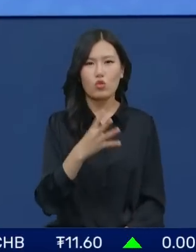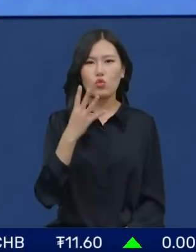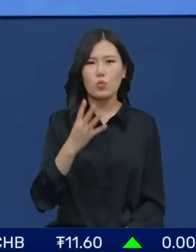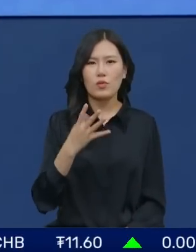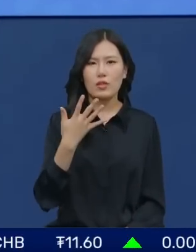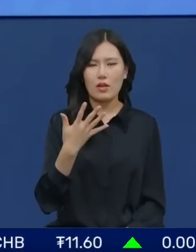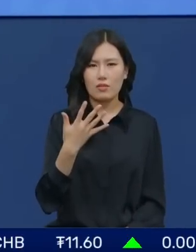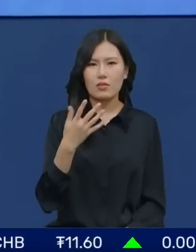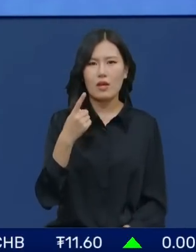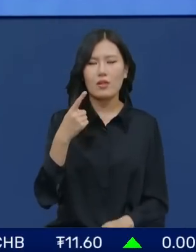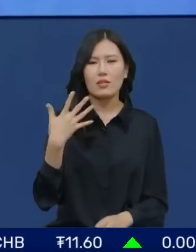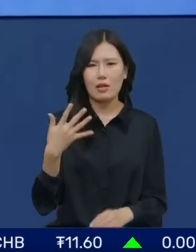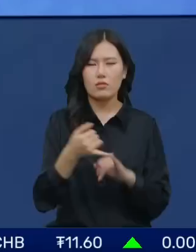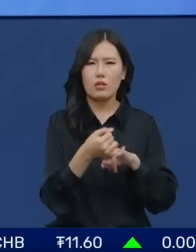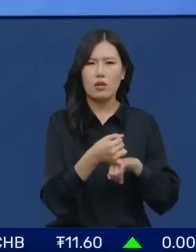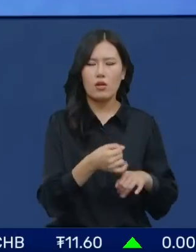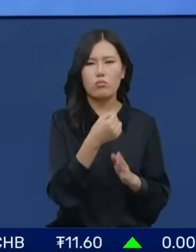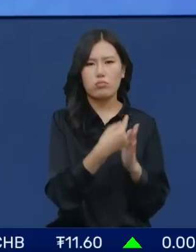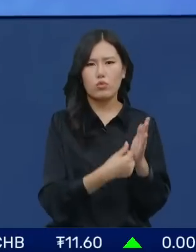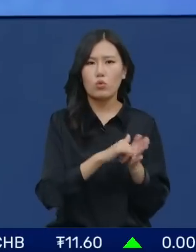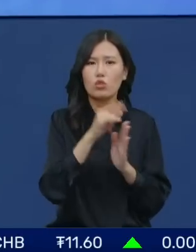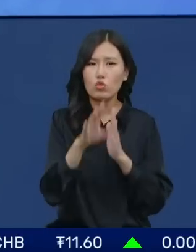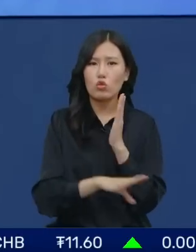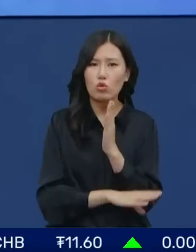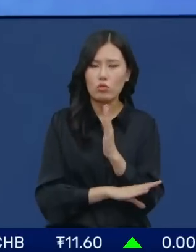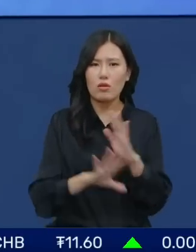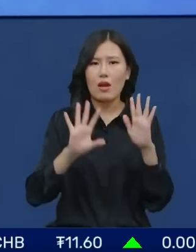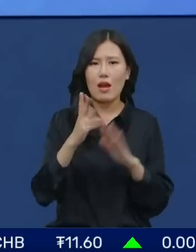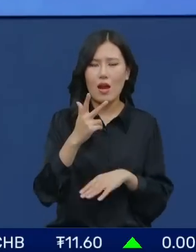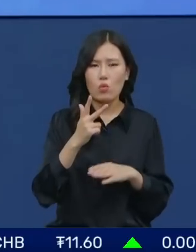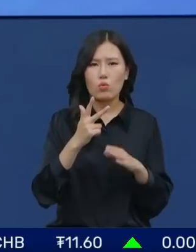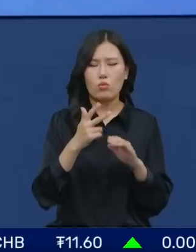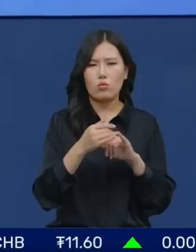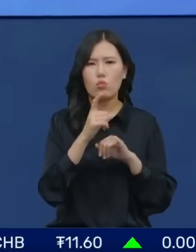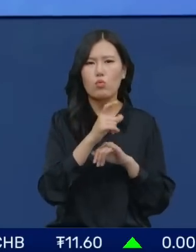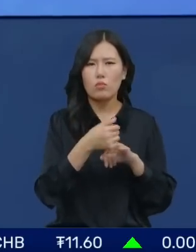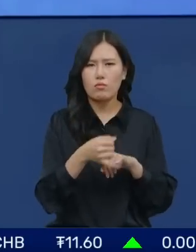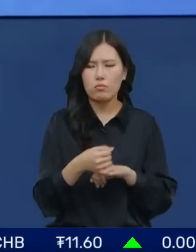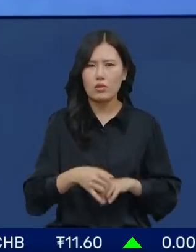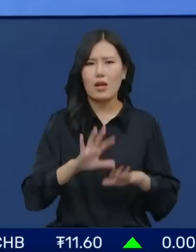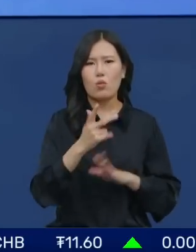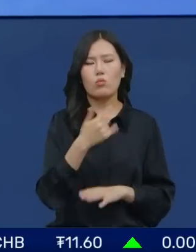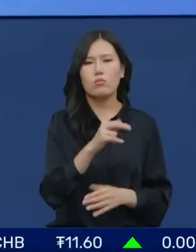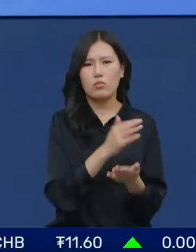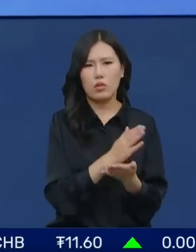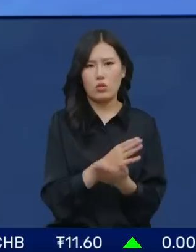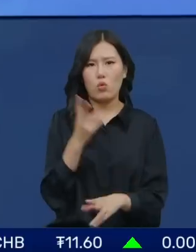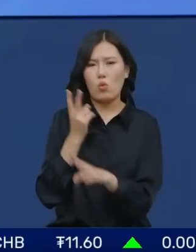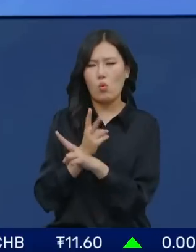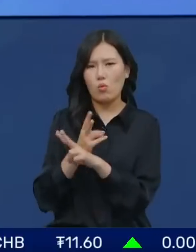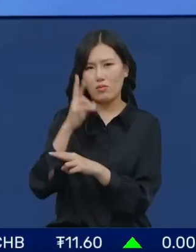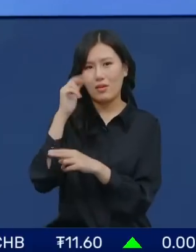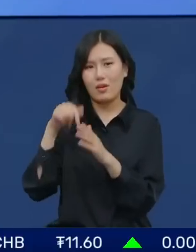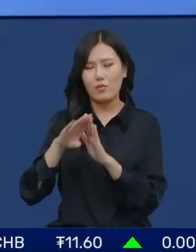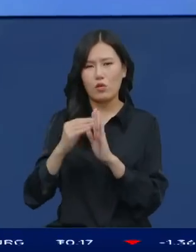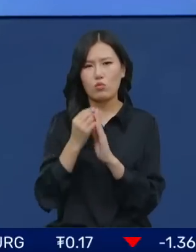4515 салалт бүртгэгдсэн. За энэ нь өдөрт дунджаар 13 гэр бүл салж байгаа гэсэн үг. За хууль зүйн дотоод хэргийн яам гэр бүлийн тухай хуулийн шинжилсэн